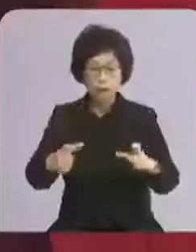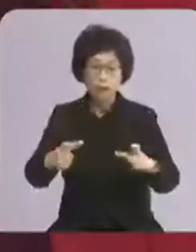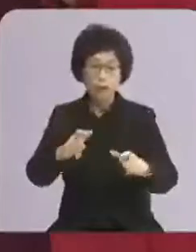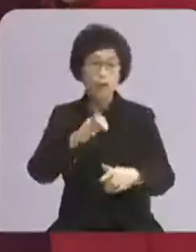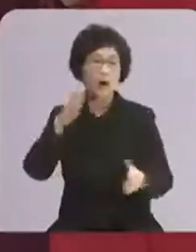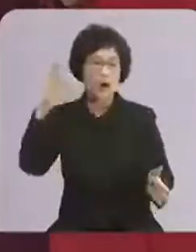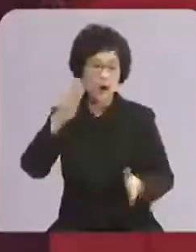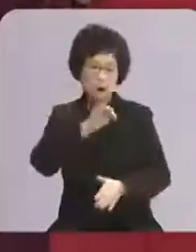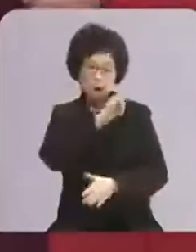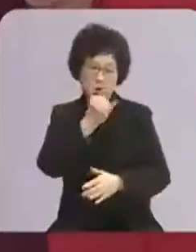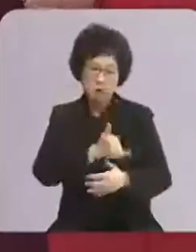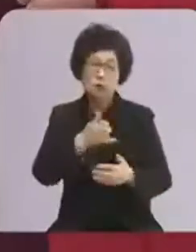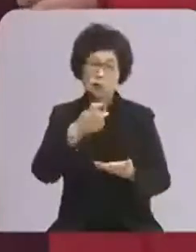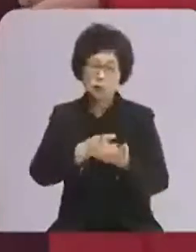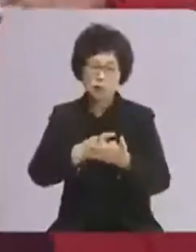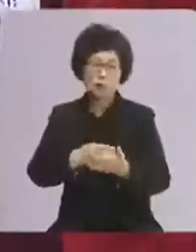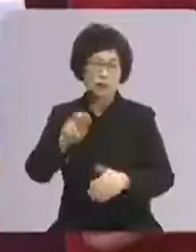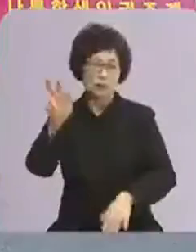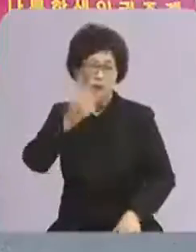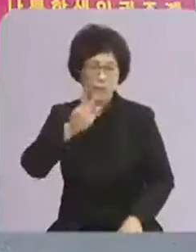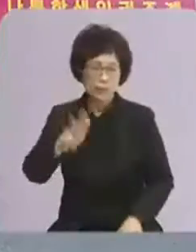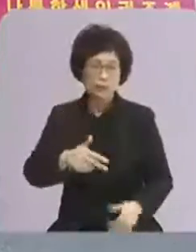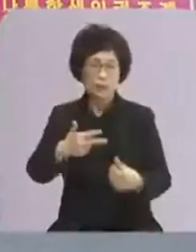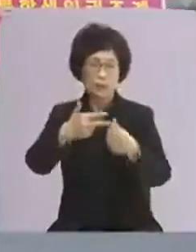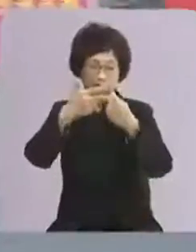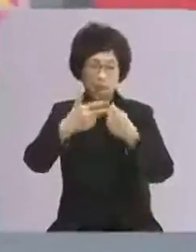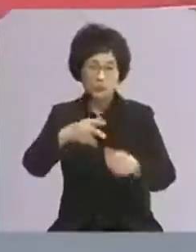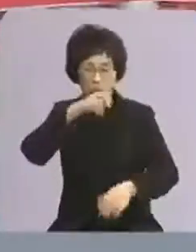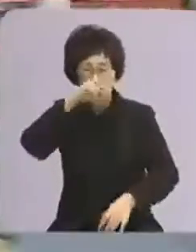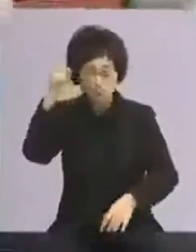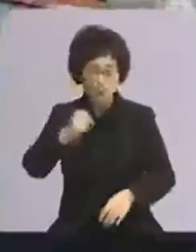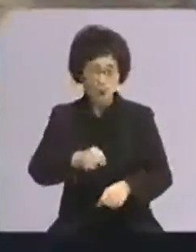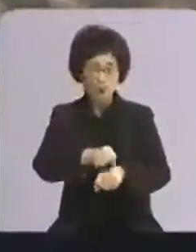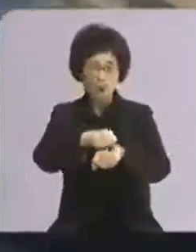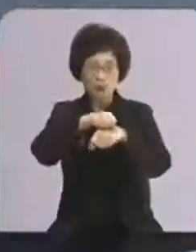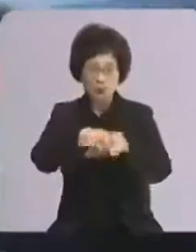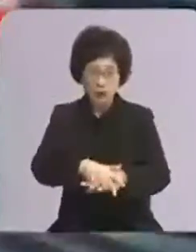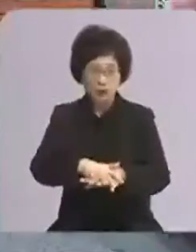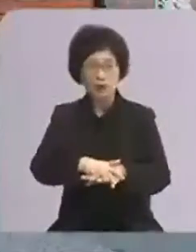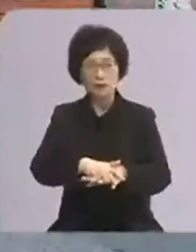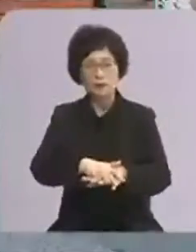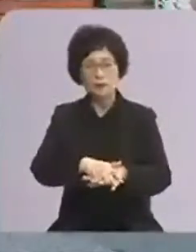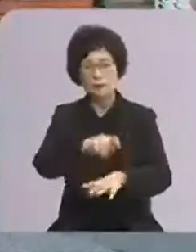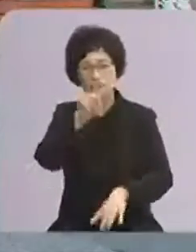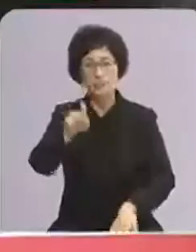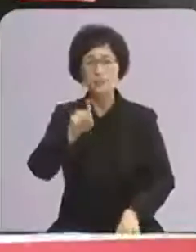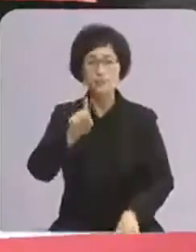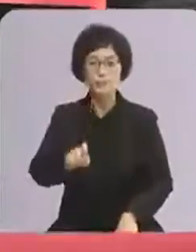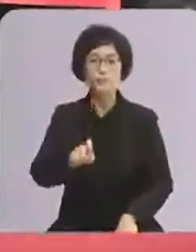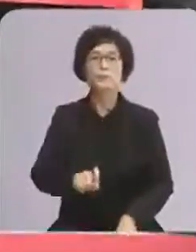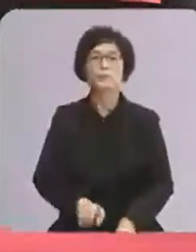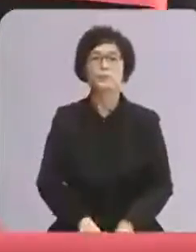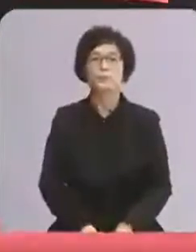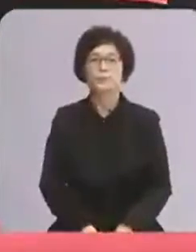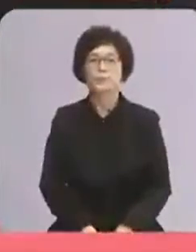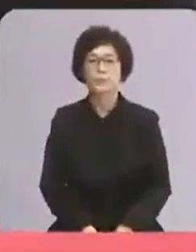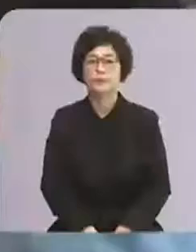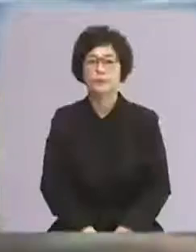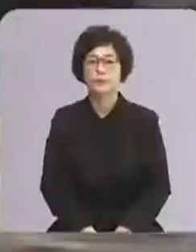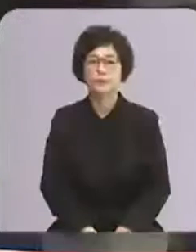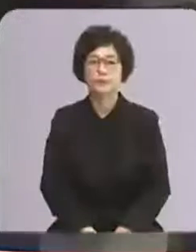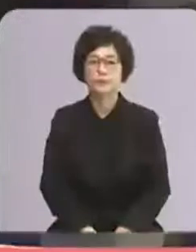전국 7번째 조례가 될지 다시 무산 될 지 갈림길에 섰습니다 kbs 뉴스 김대우